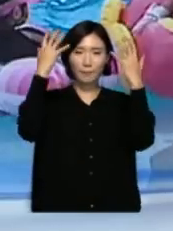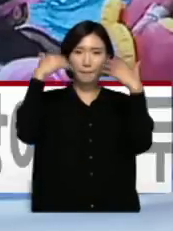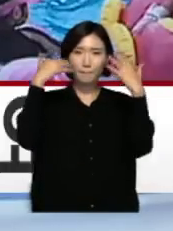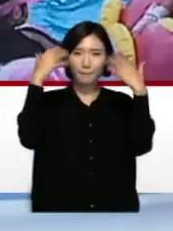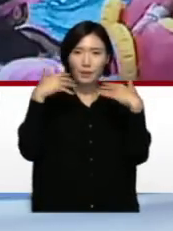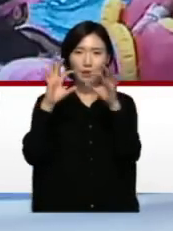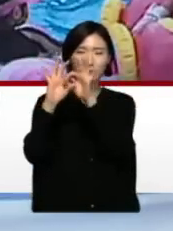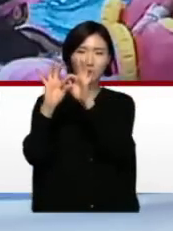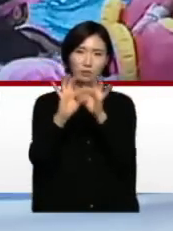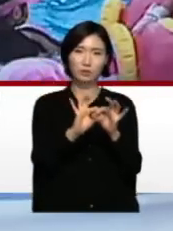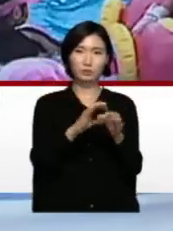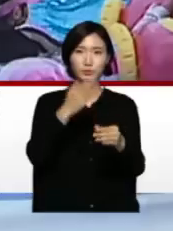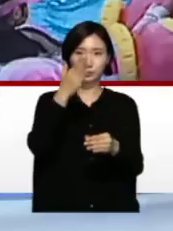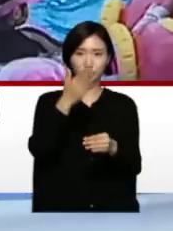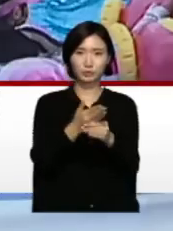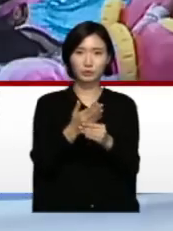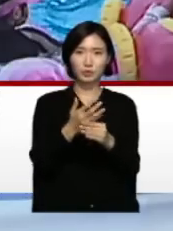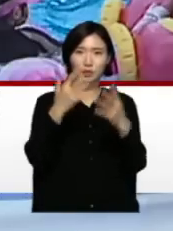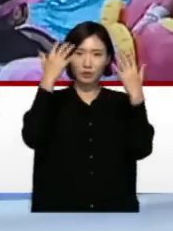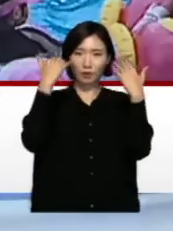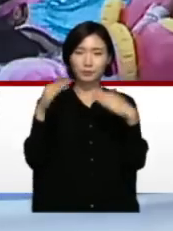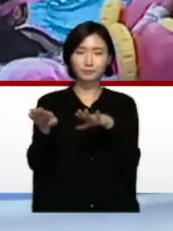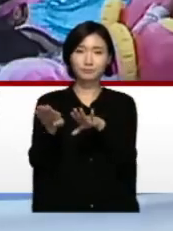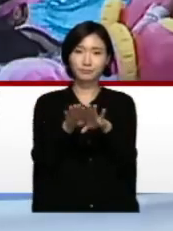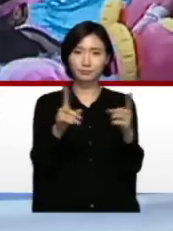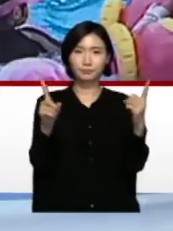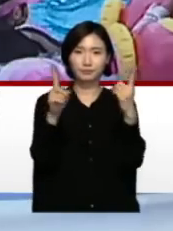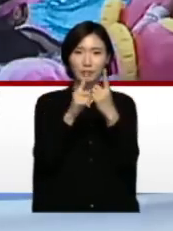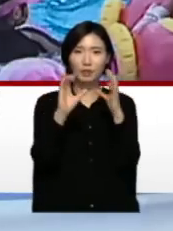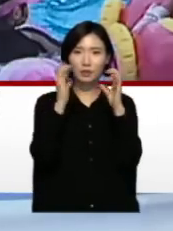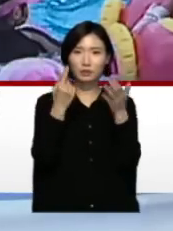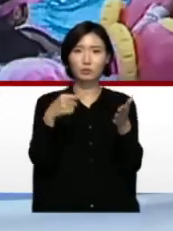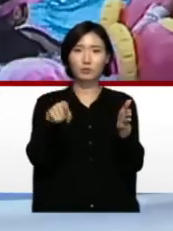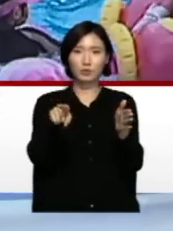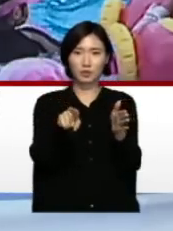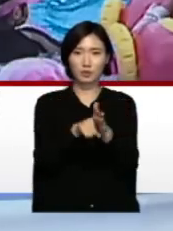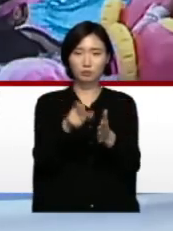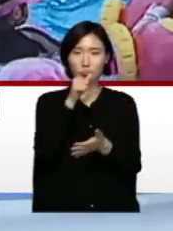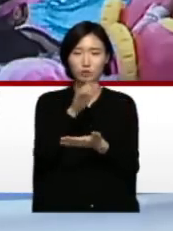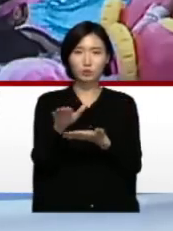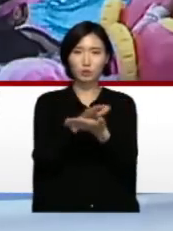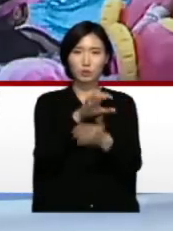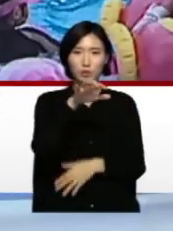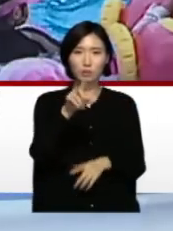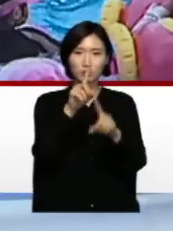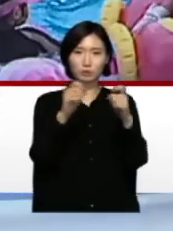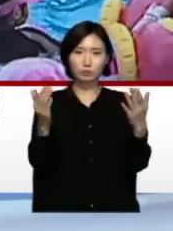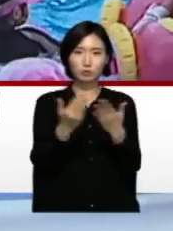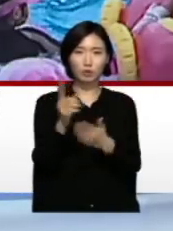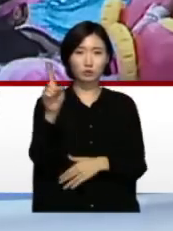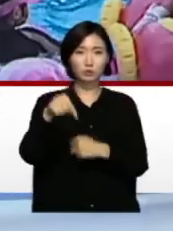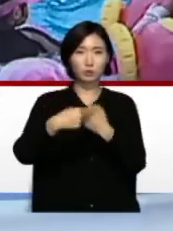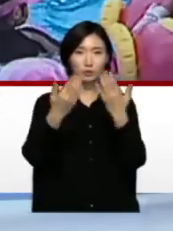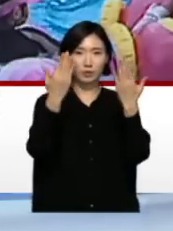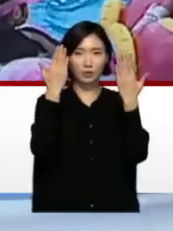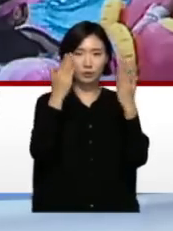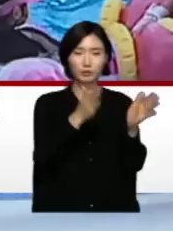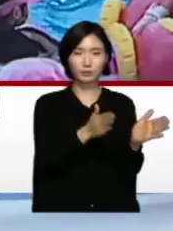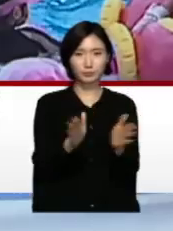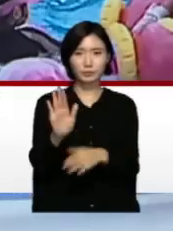무더위가 연일 계속되는 가운데 여름방학을 맞이한 아이들을 위한 워터파크가 성북구의 한 초등학교에